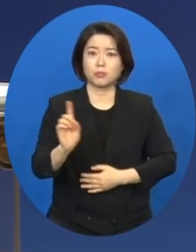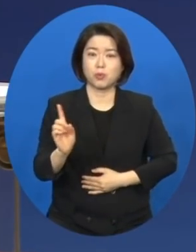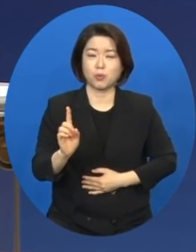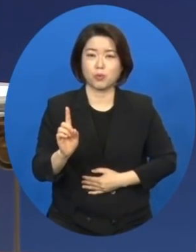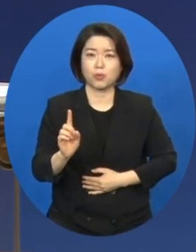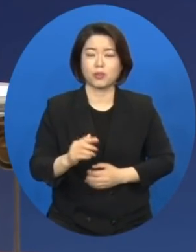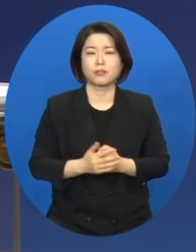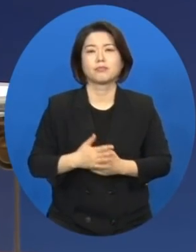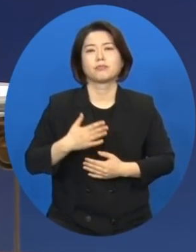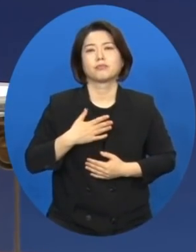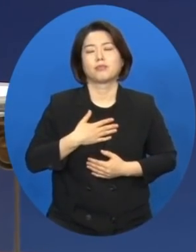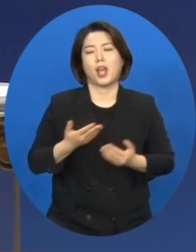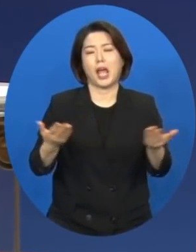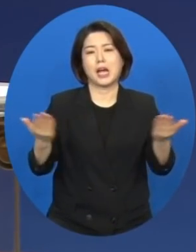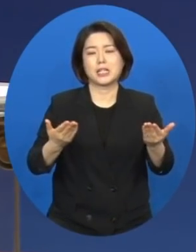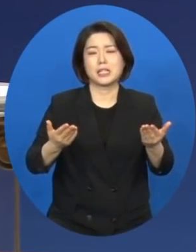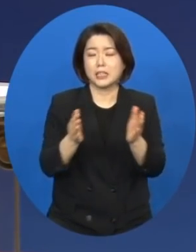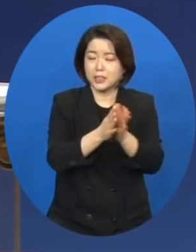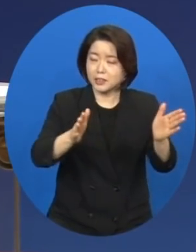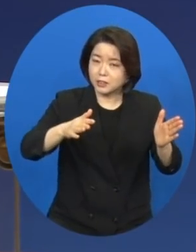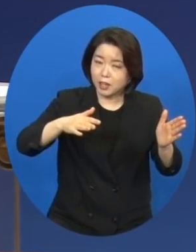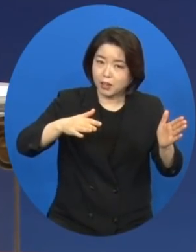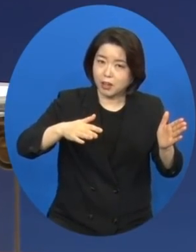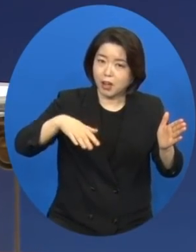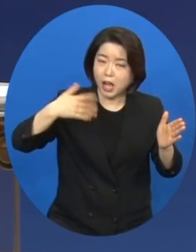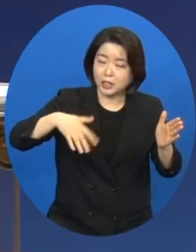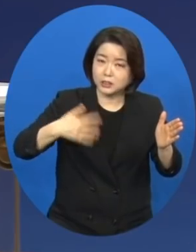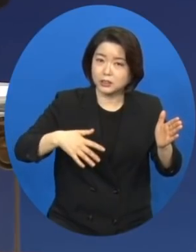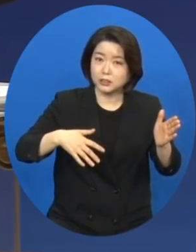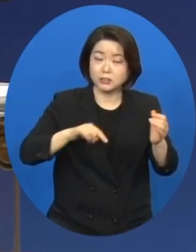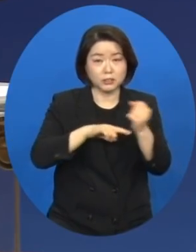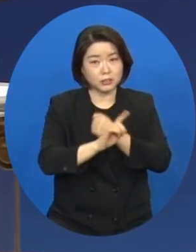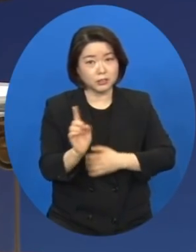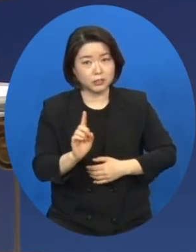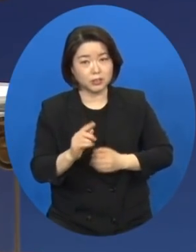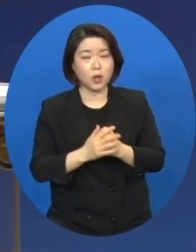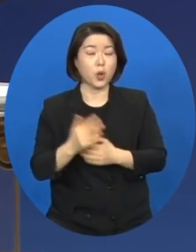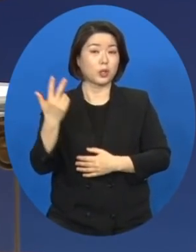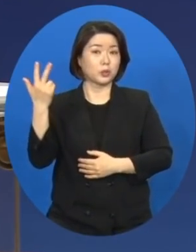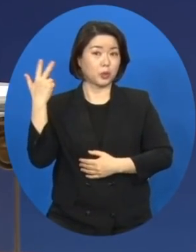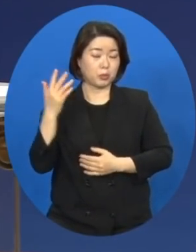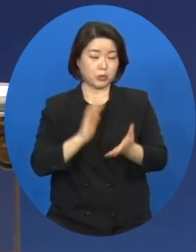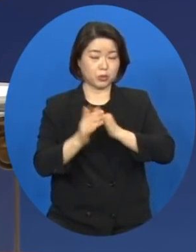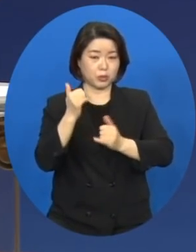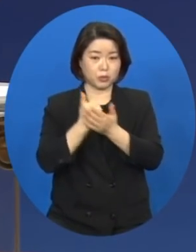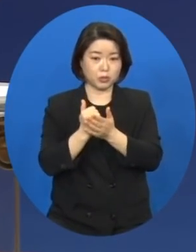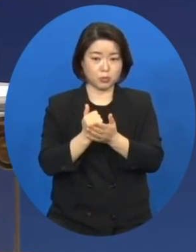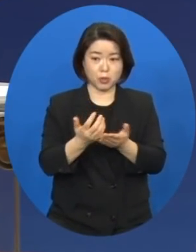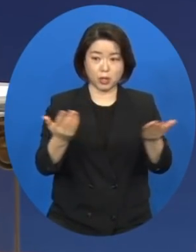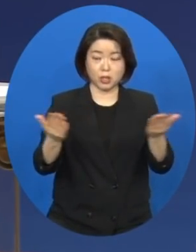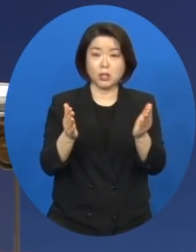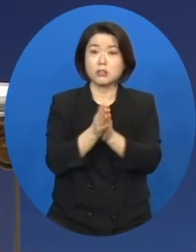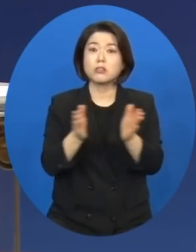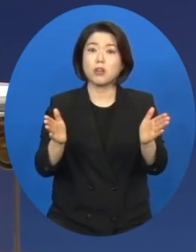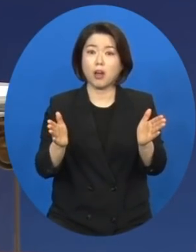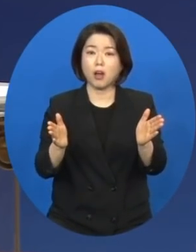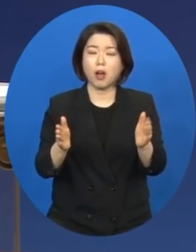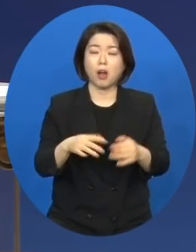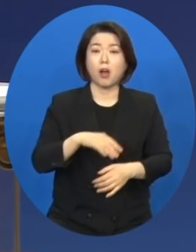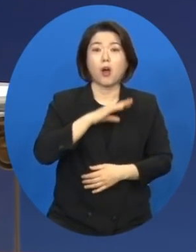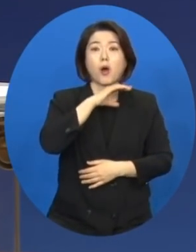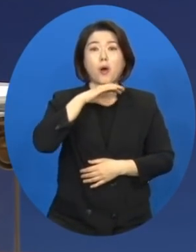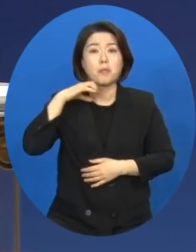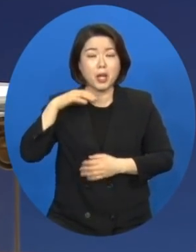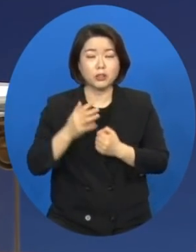내가 아직 사역할 때가 되지 않았습니다, 이런 뜻일까요? 지난주에 이미 예수님이 사역을 시작하셔가지고 베드로,